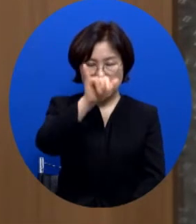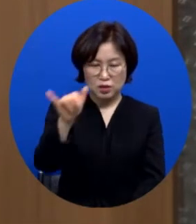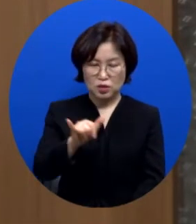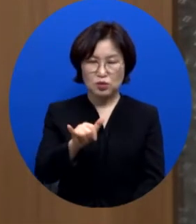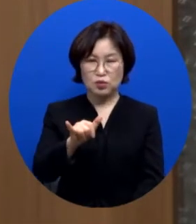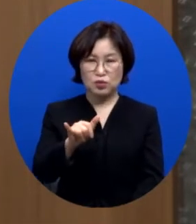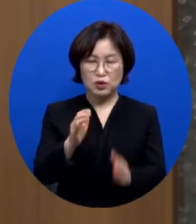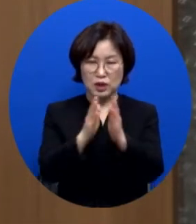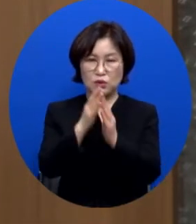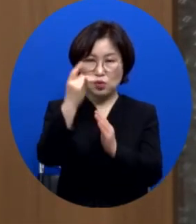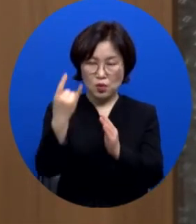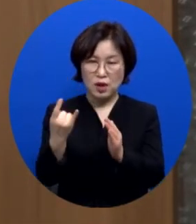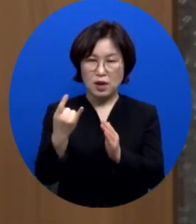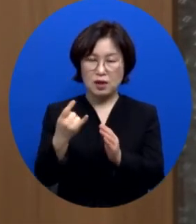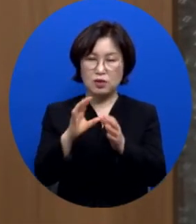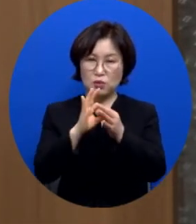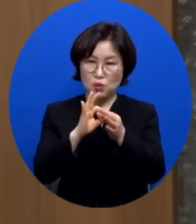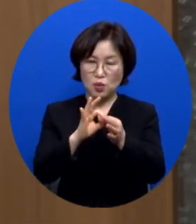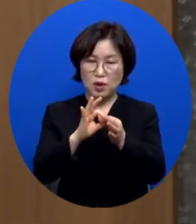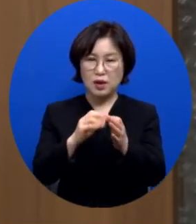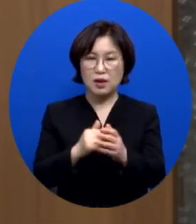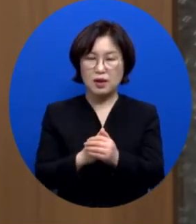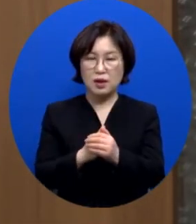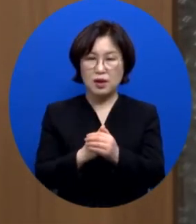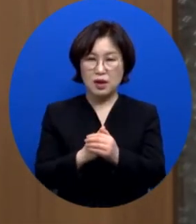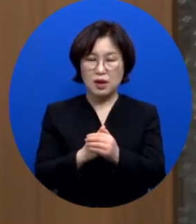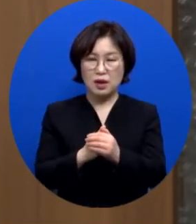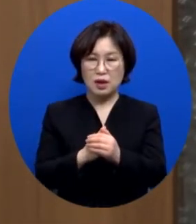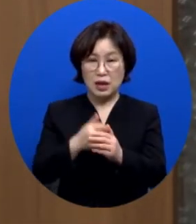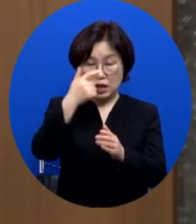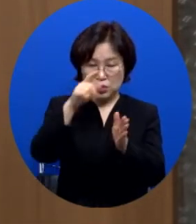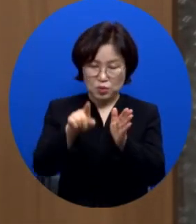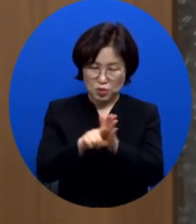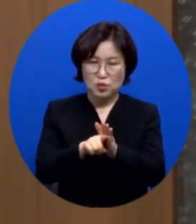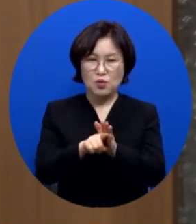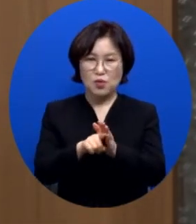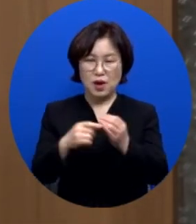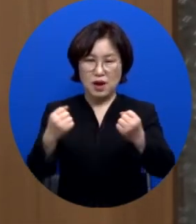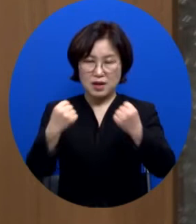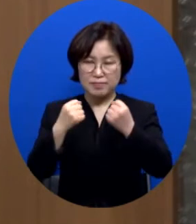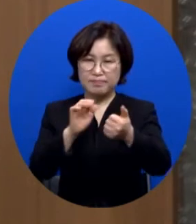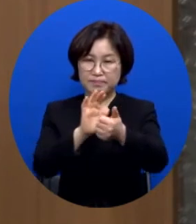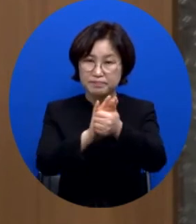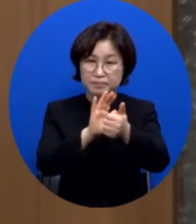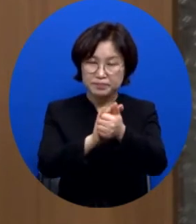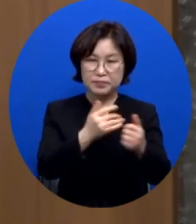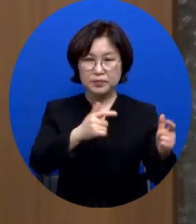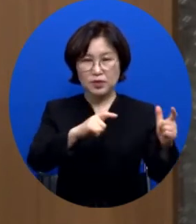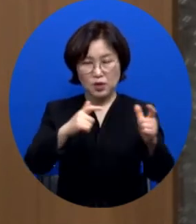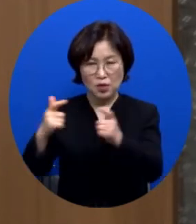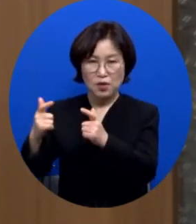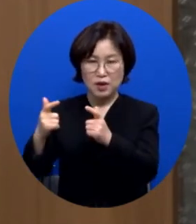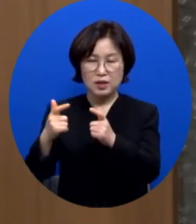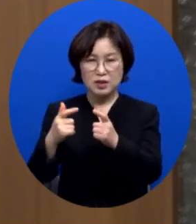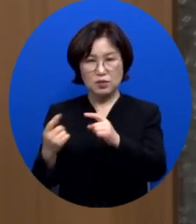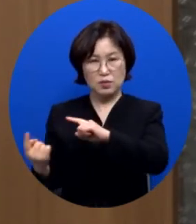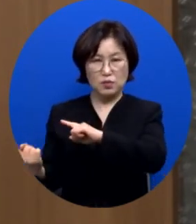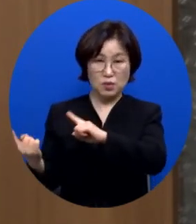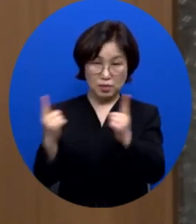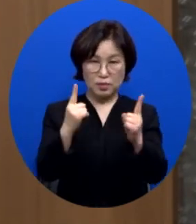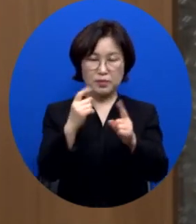통해서 기독교가 이민족을 위해서 근대사에 대한 역사 또 힘을 실었던 그런 모든 것들을 좀